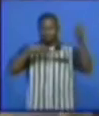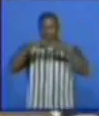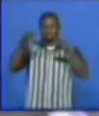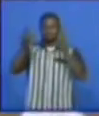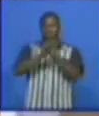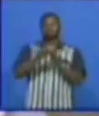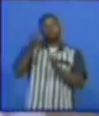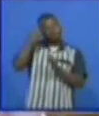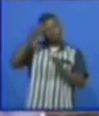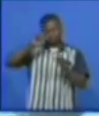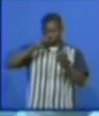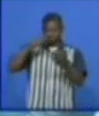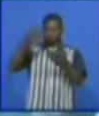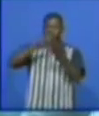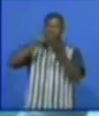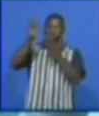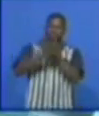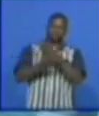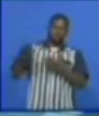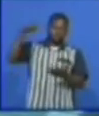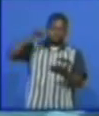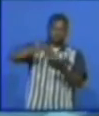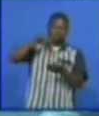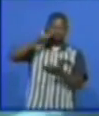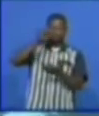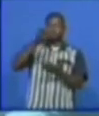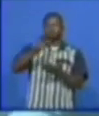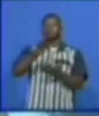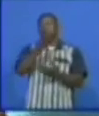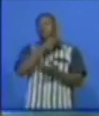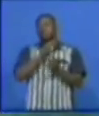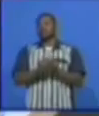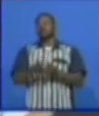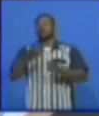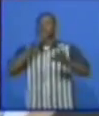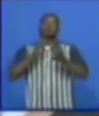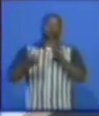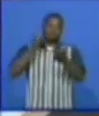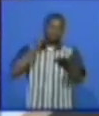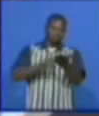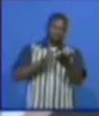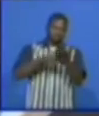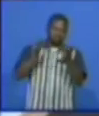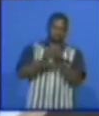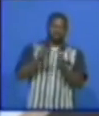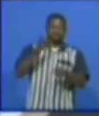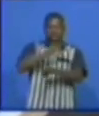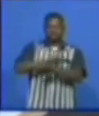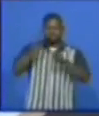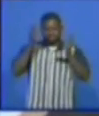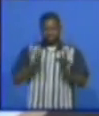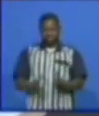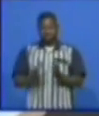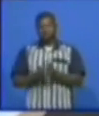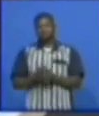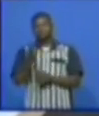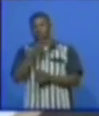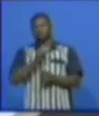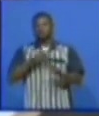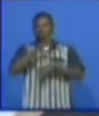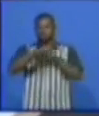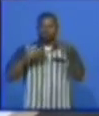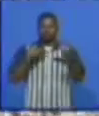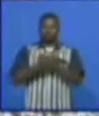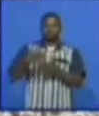2018 et discuter avec les entrepreneurs. Dans la cité de l'Épervier, c'est au total 9 sites qui ont